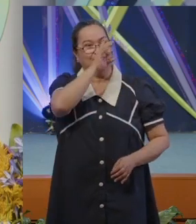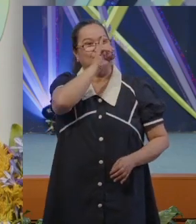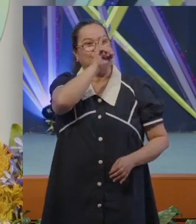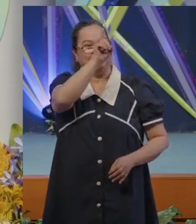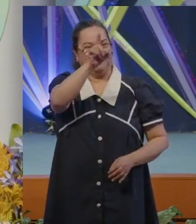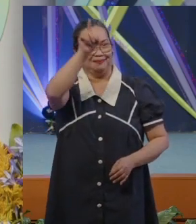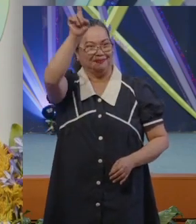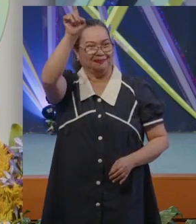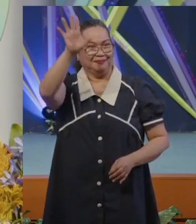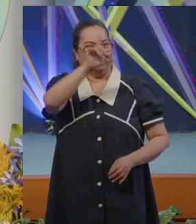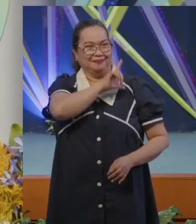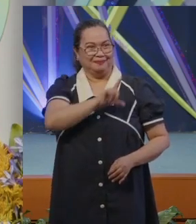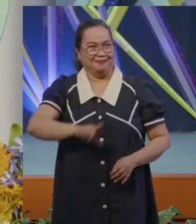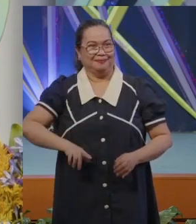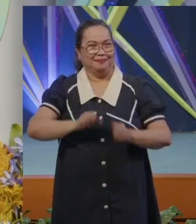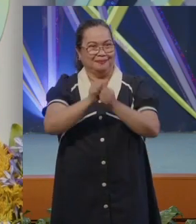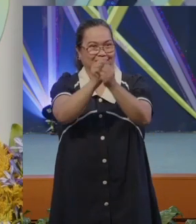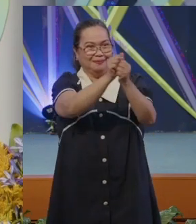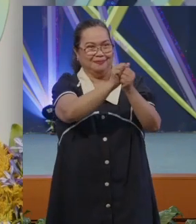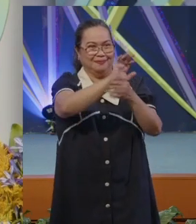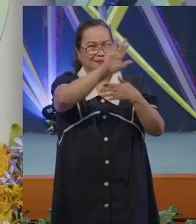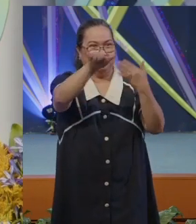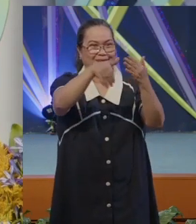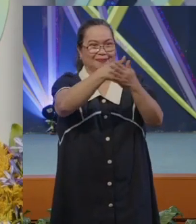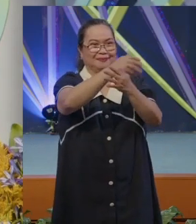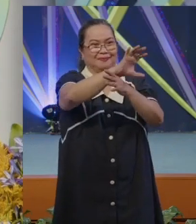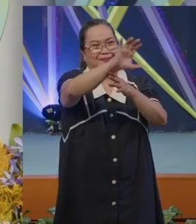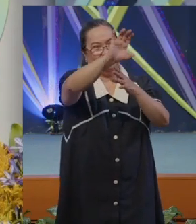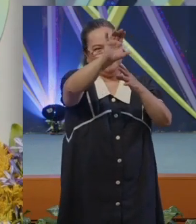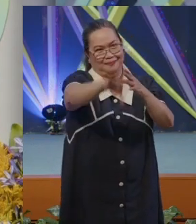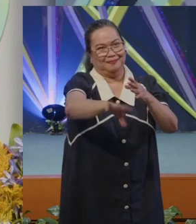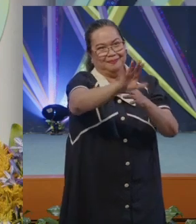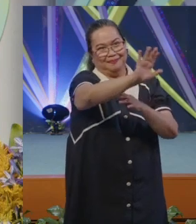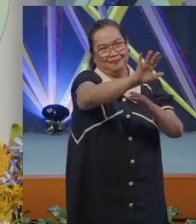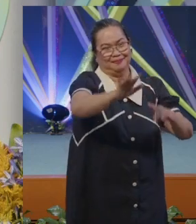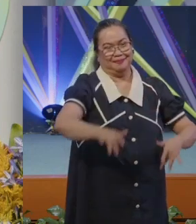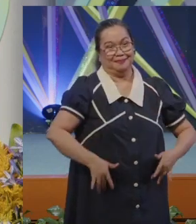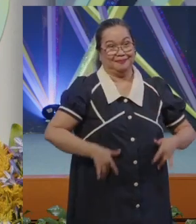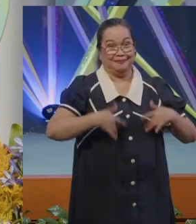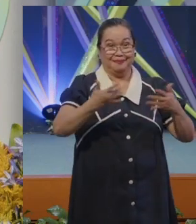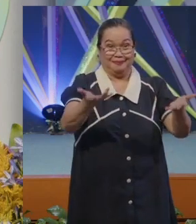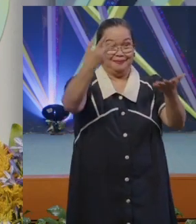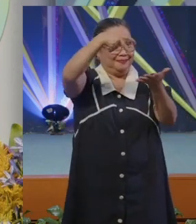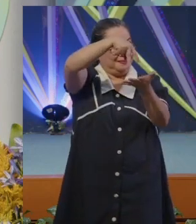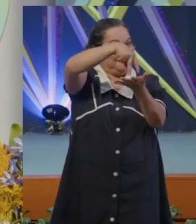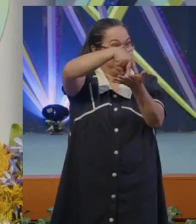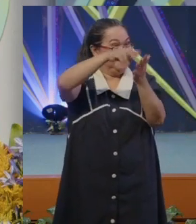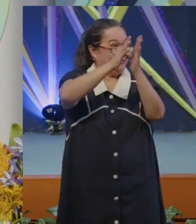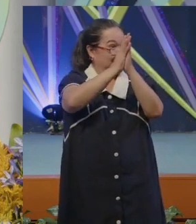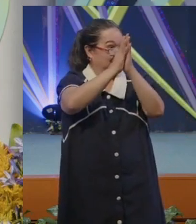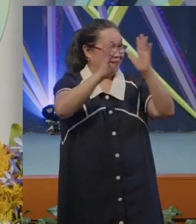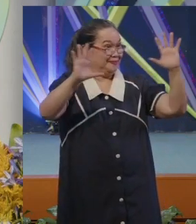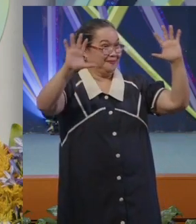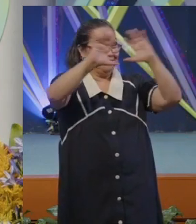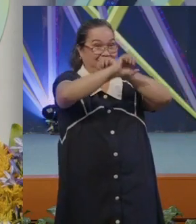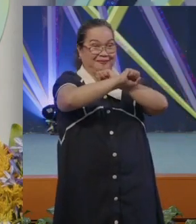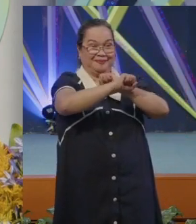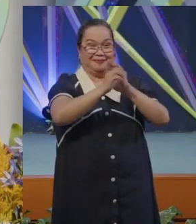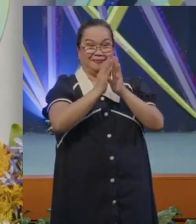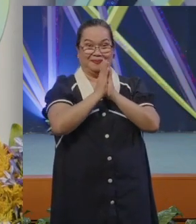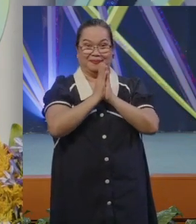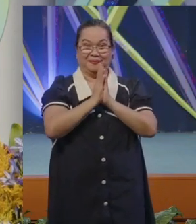is with you all the days of your life. Tayo po'y tumayo. Tayo mananalangin